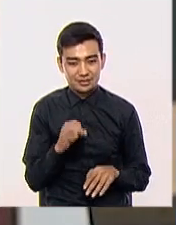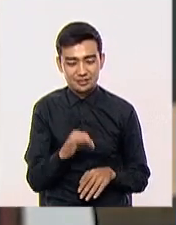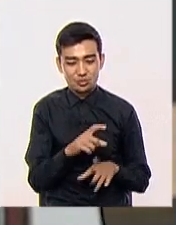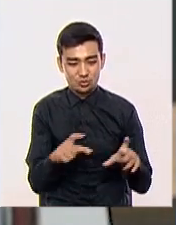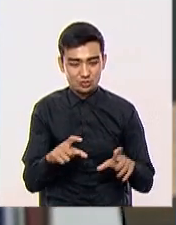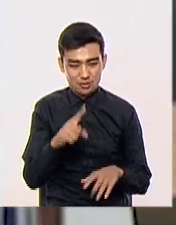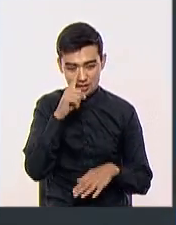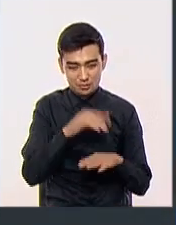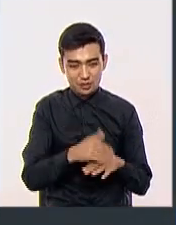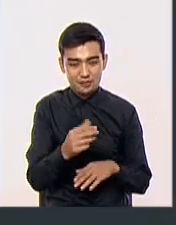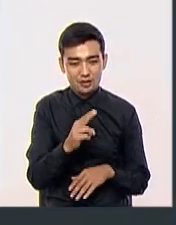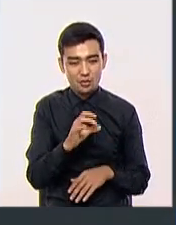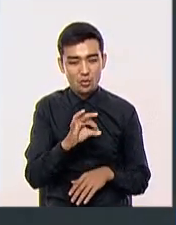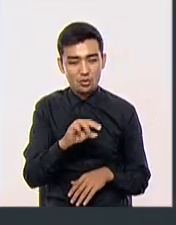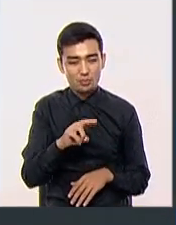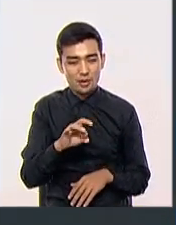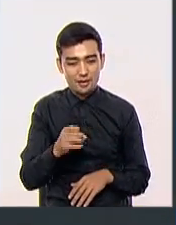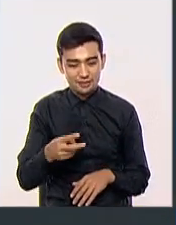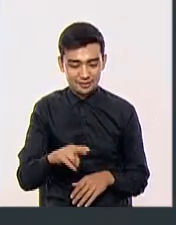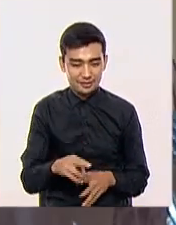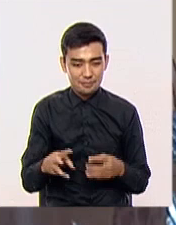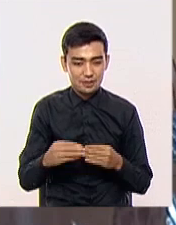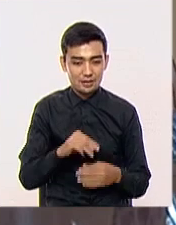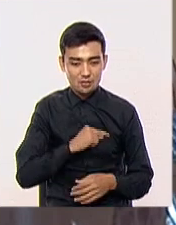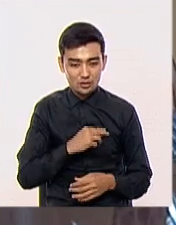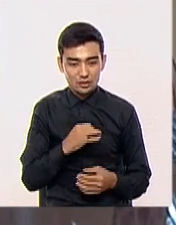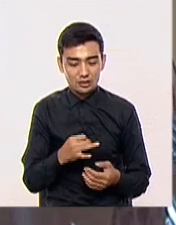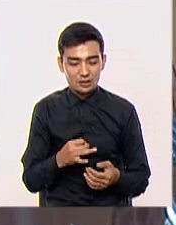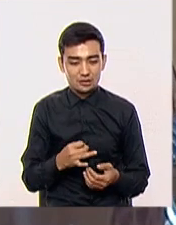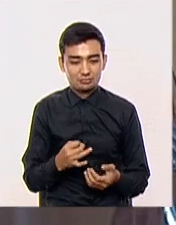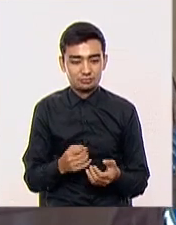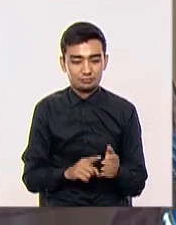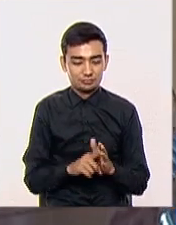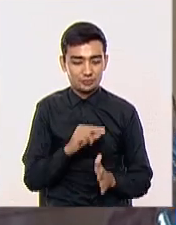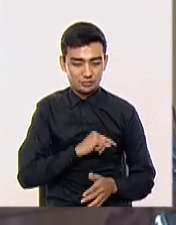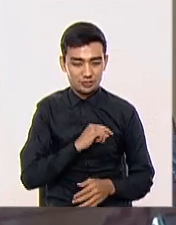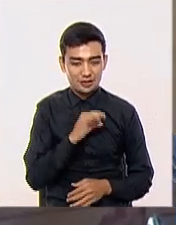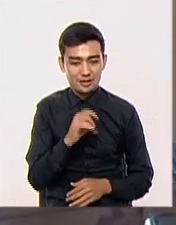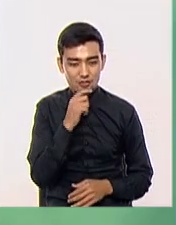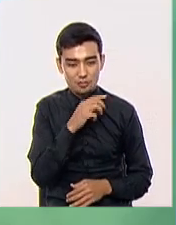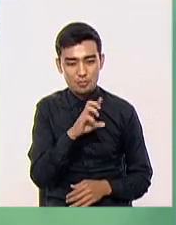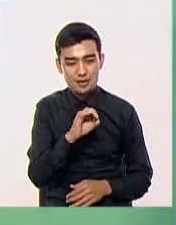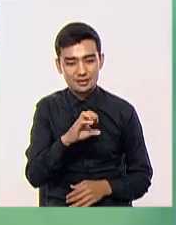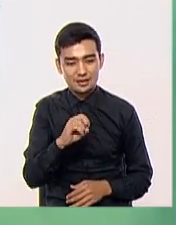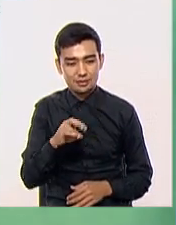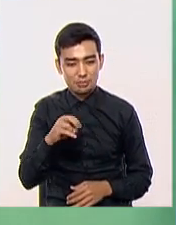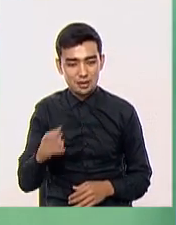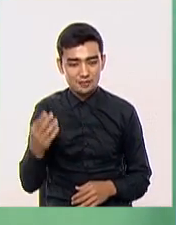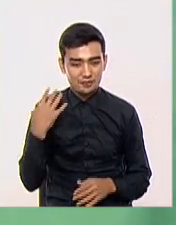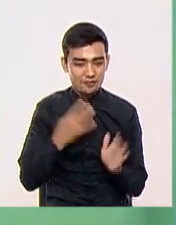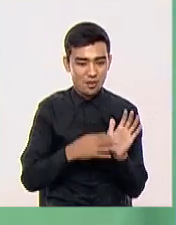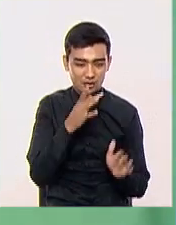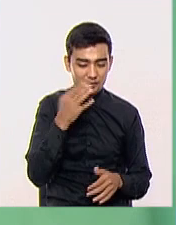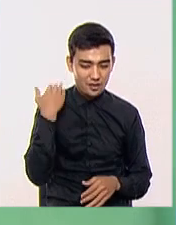арналған үкімет корпорациясымен бірігіп жүзеге асырылып жатыр. Ал экономист Бейсенбек Зиябеков 90-шы жылдары біздің